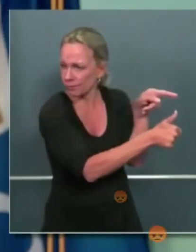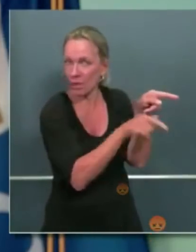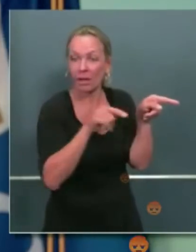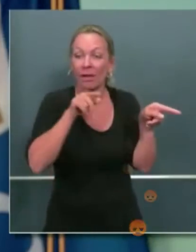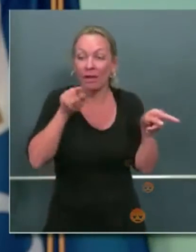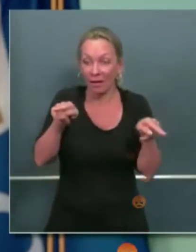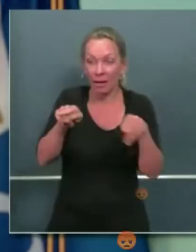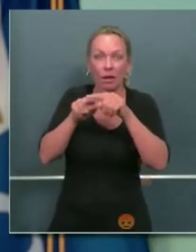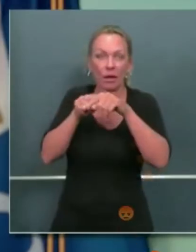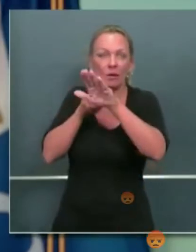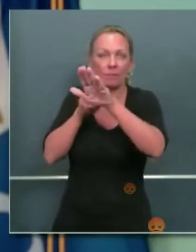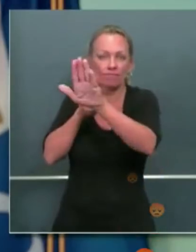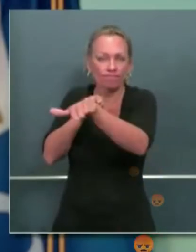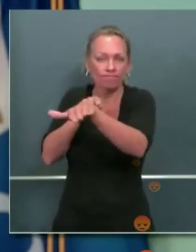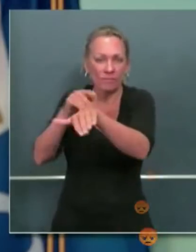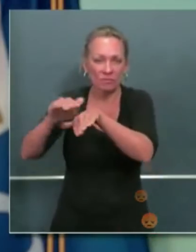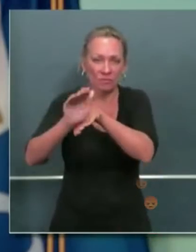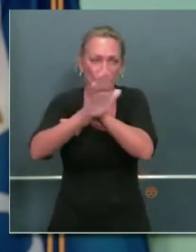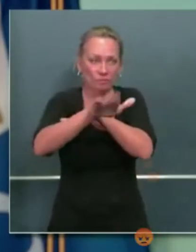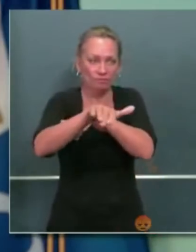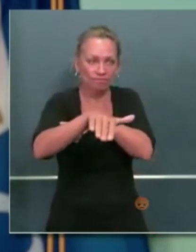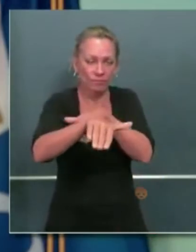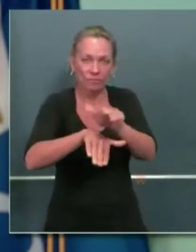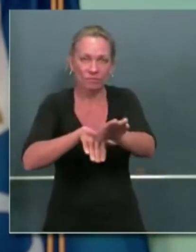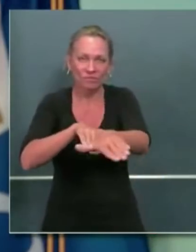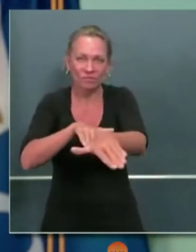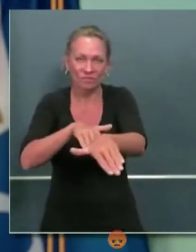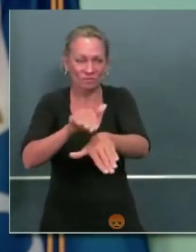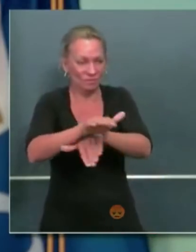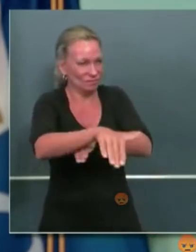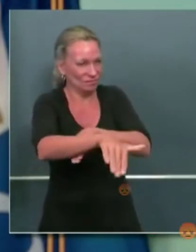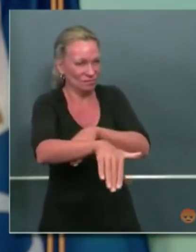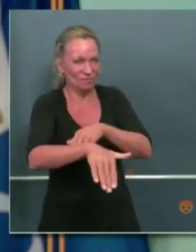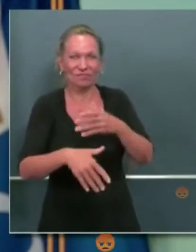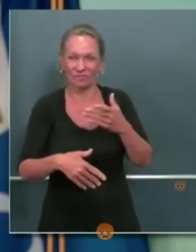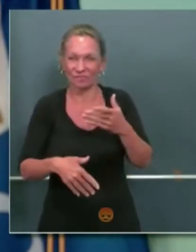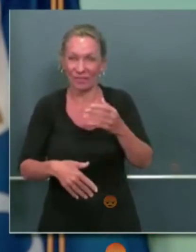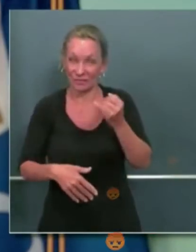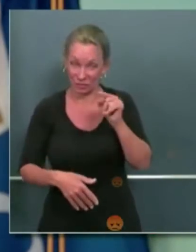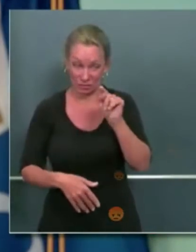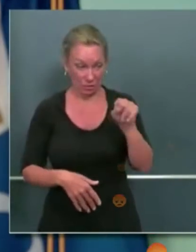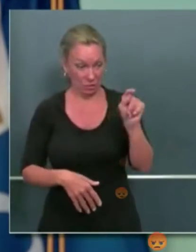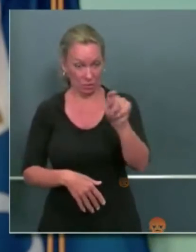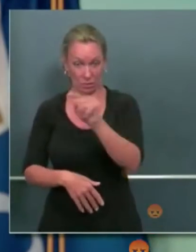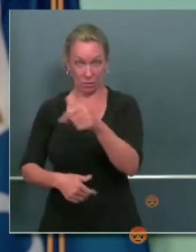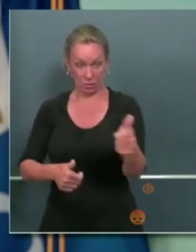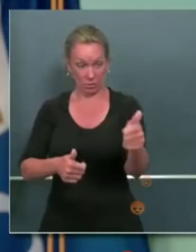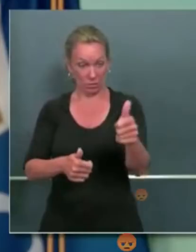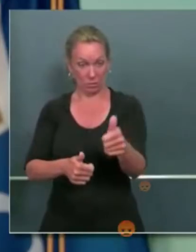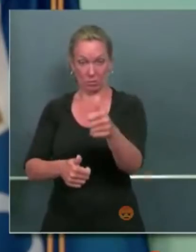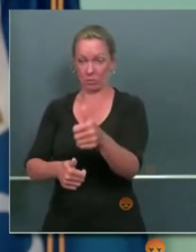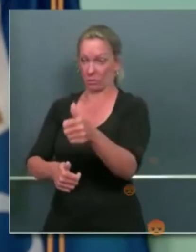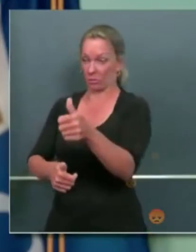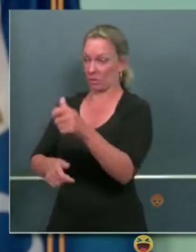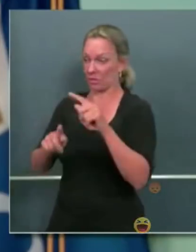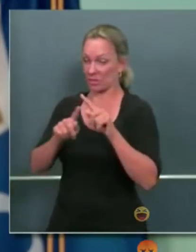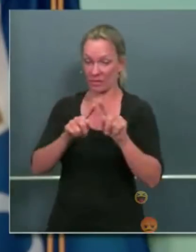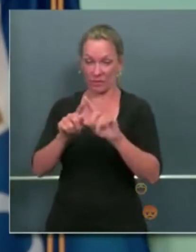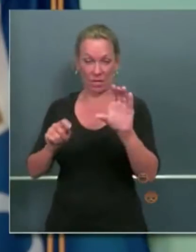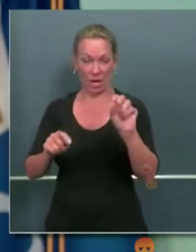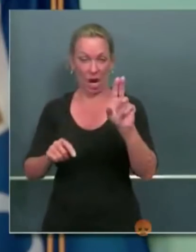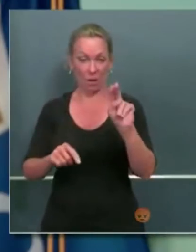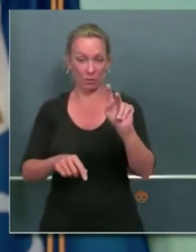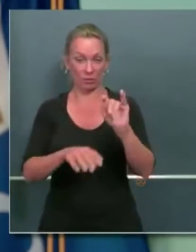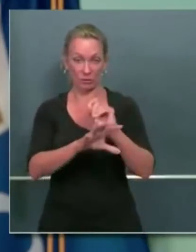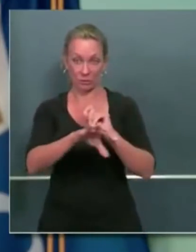là cấm thì cấm, những cái cơ sở thương mại thì còn được, tại vì họ còn sợ phạt, chứ còn những người biểu tình thì họ đeo khẩu